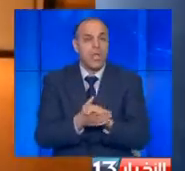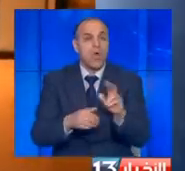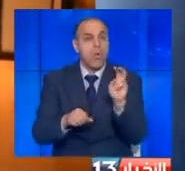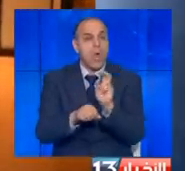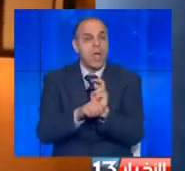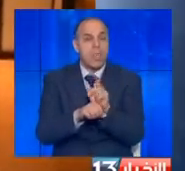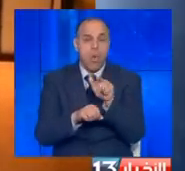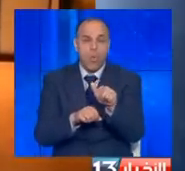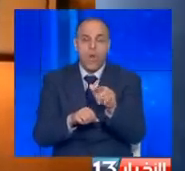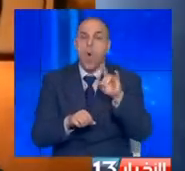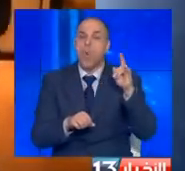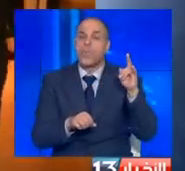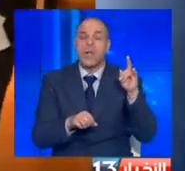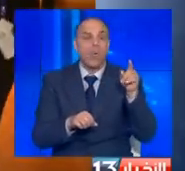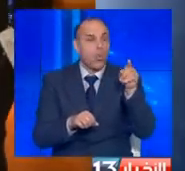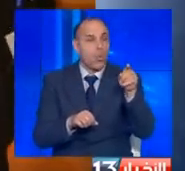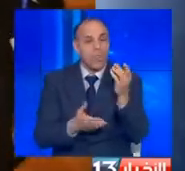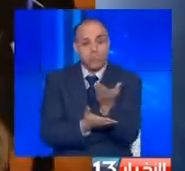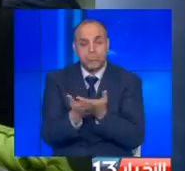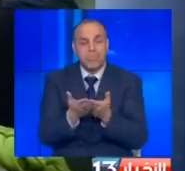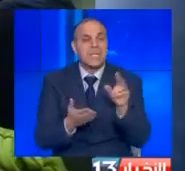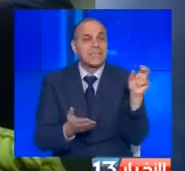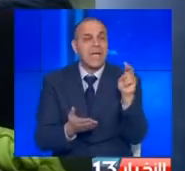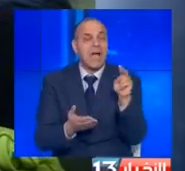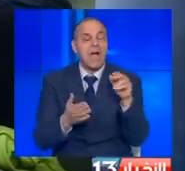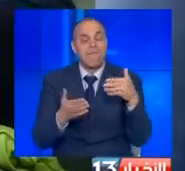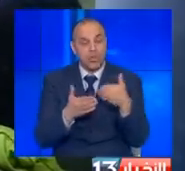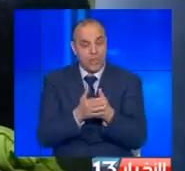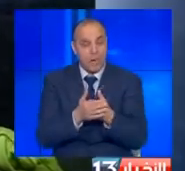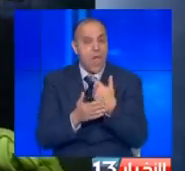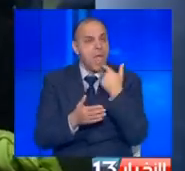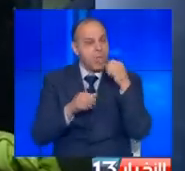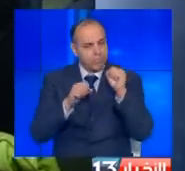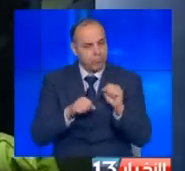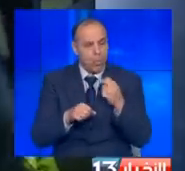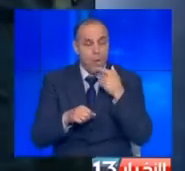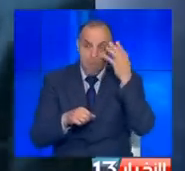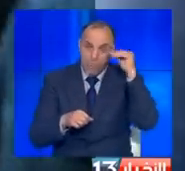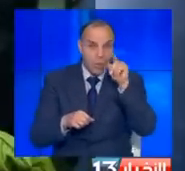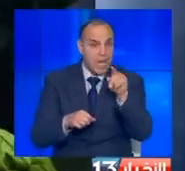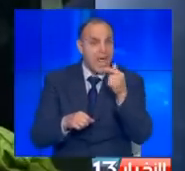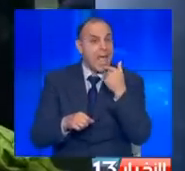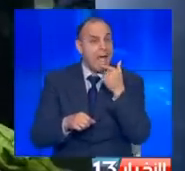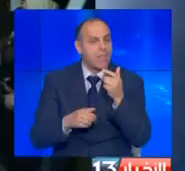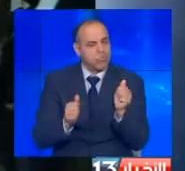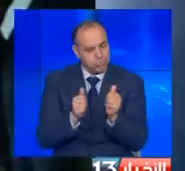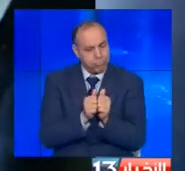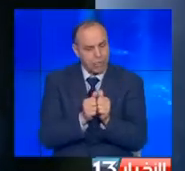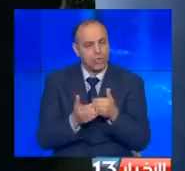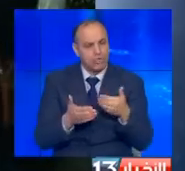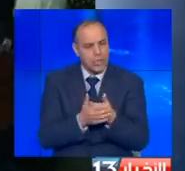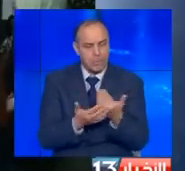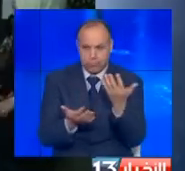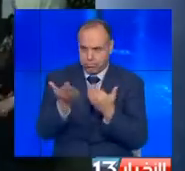يتوفر من وحدات فندقيه وخدمات سياحيه بالجزيره قادر بحسب المختصين على استئناف الجزيره